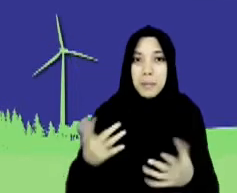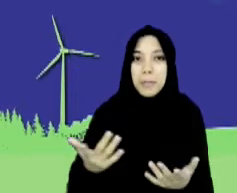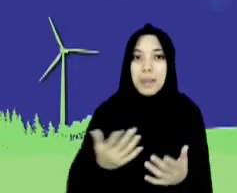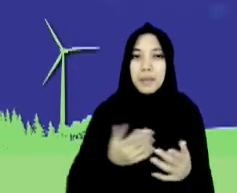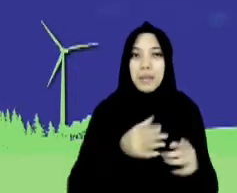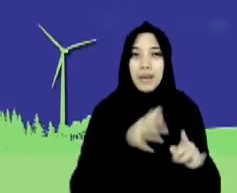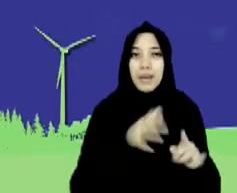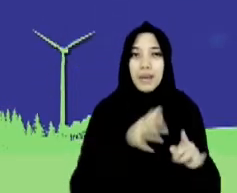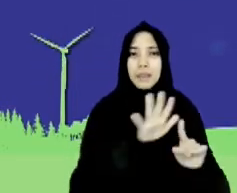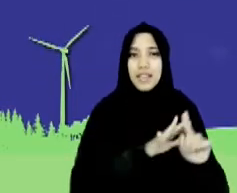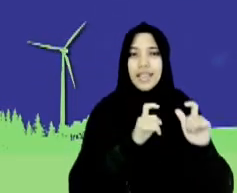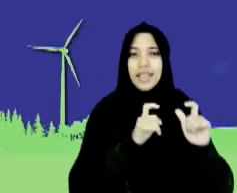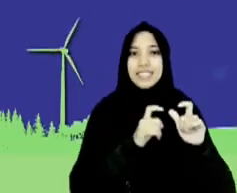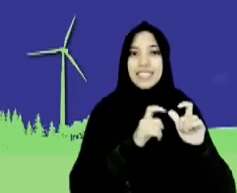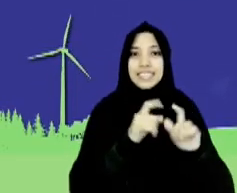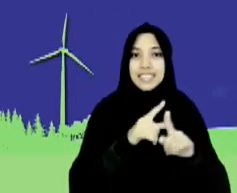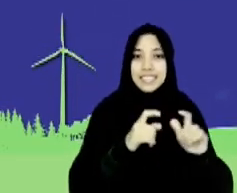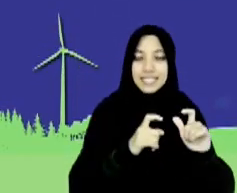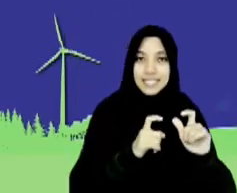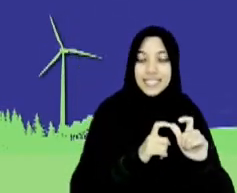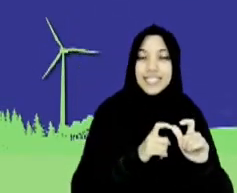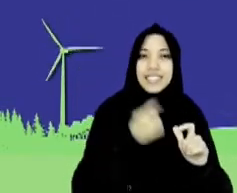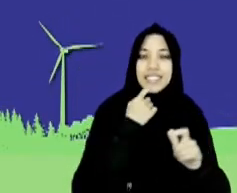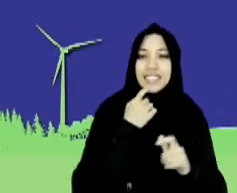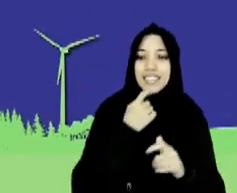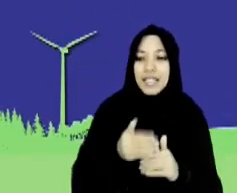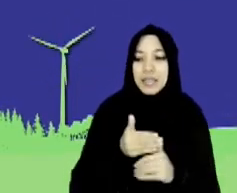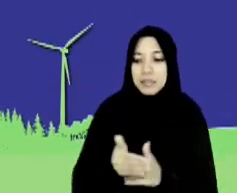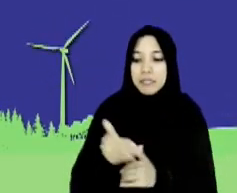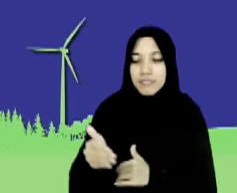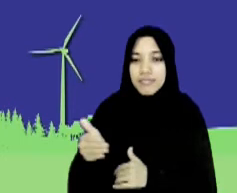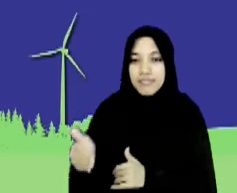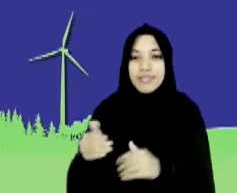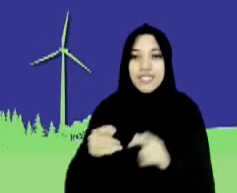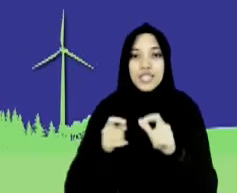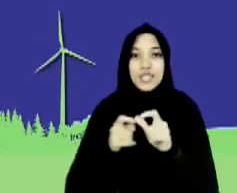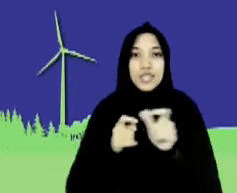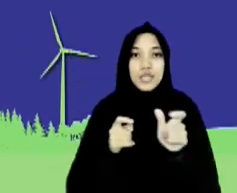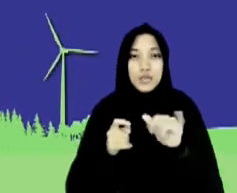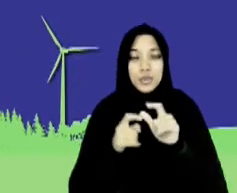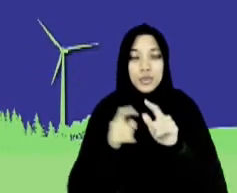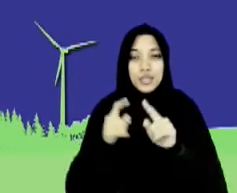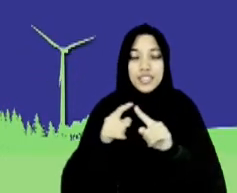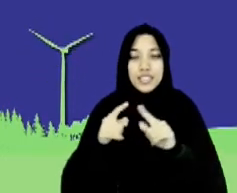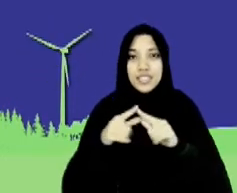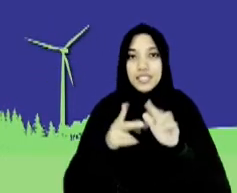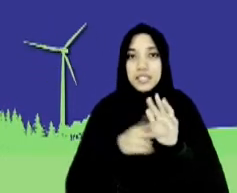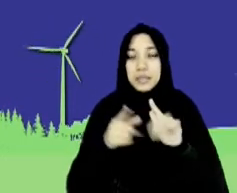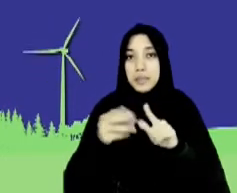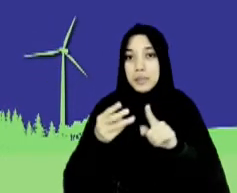belakangi ssbc eh mengenai Eh langkah-langkah ini sustainable Finance ini bisa perlu dilakukan silakan